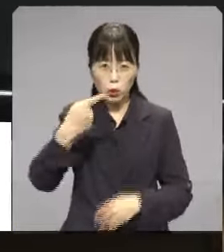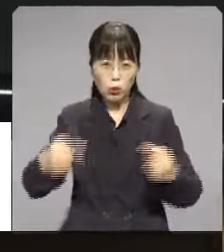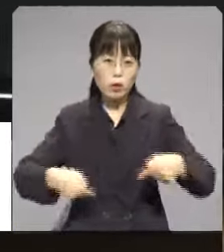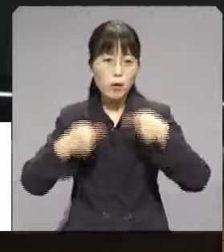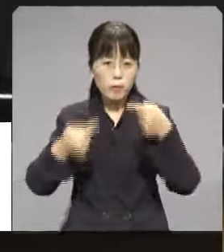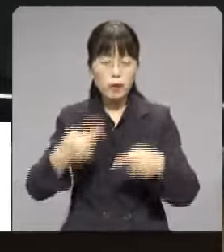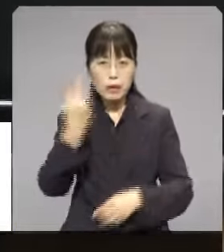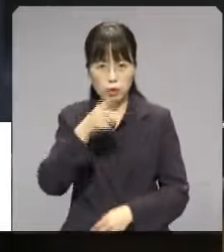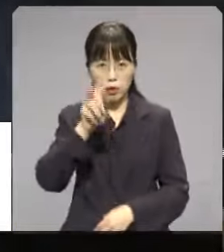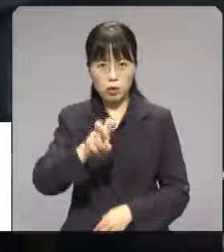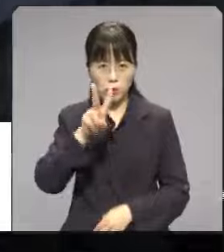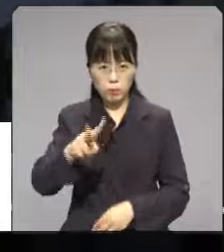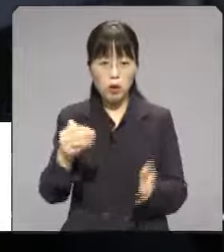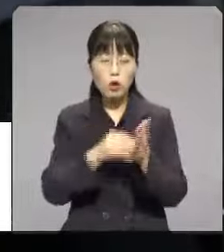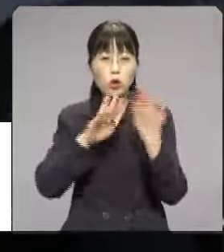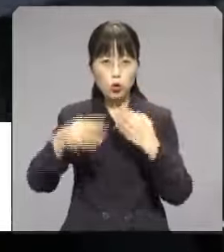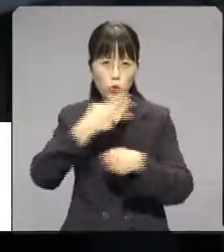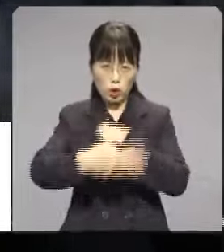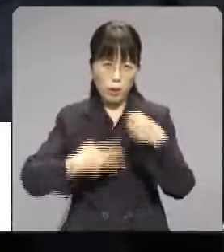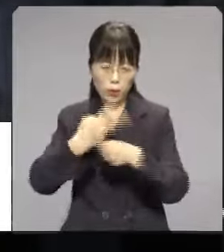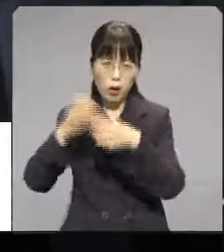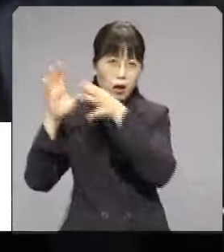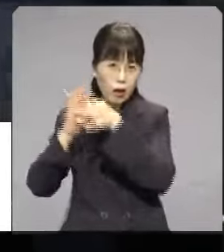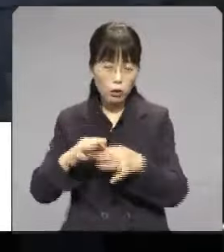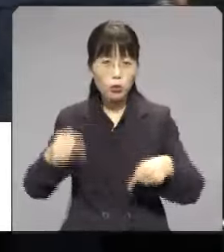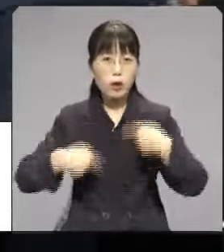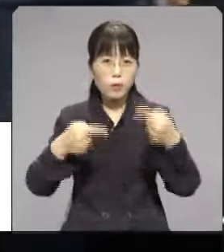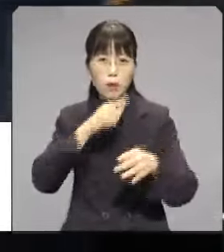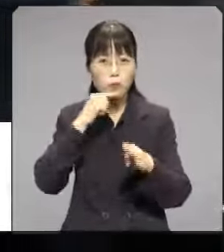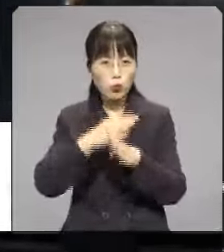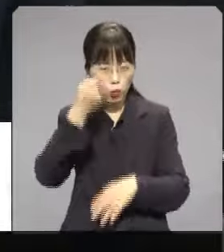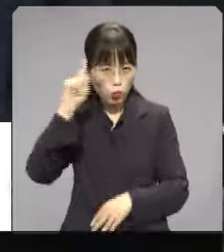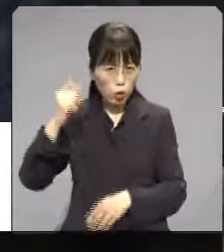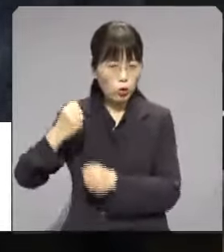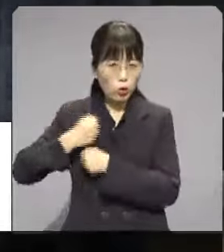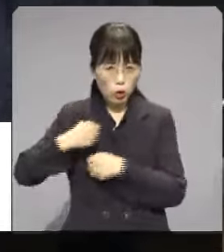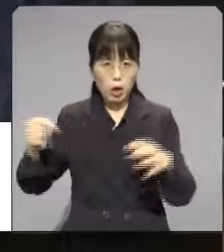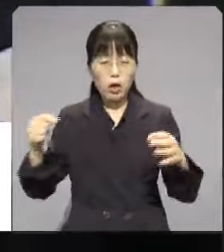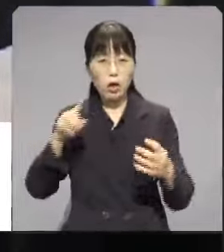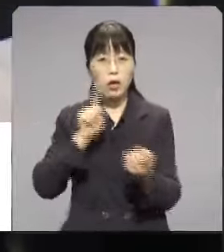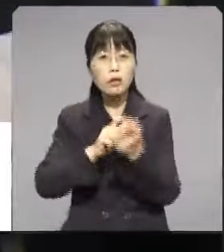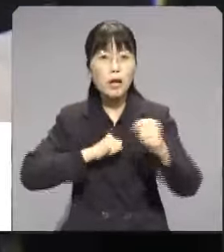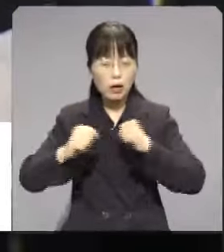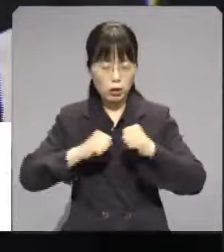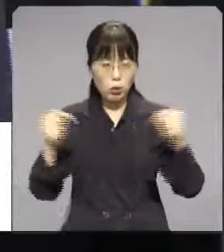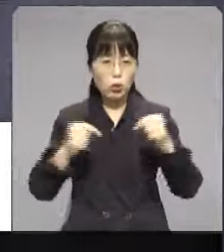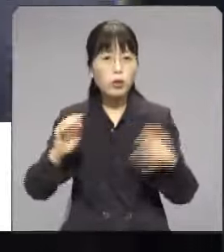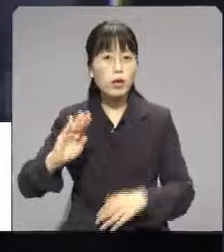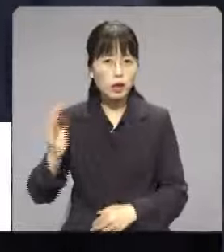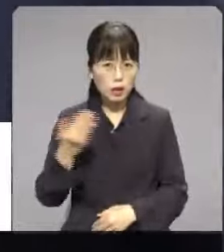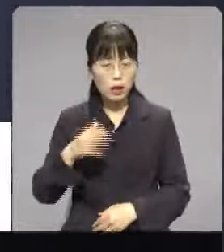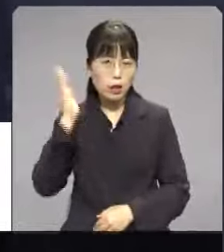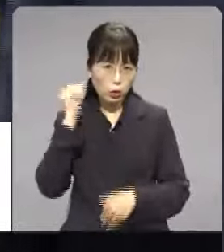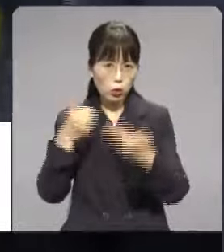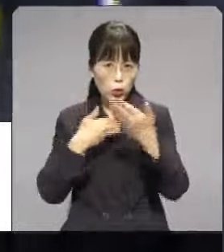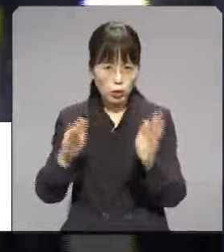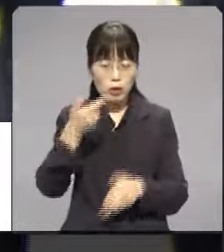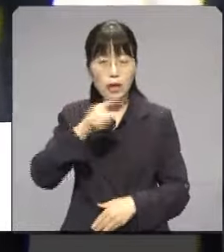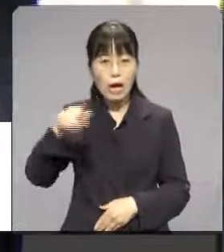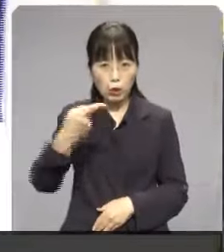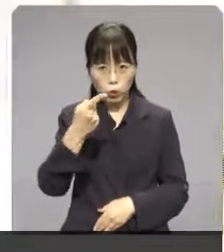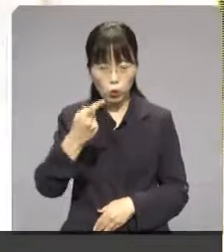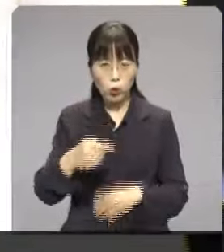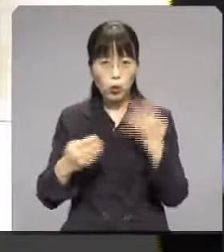참석은 2022년 이후 3년 연속으로 북러 군사협력 대응을 논의합니다. 대통령실은 나토와